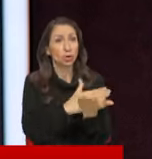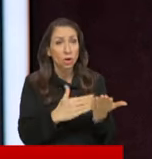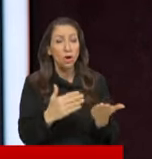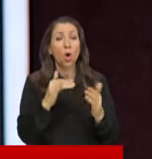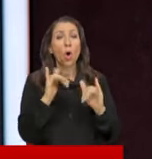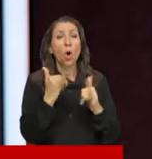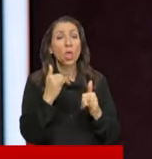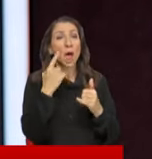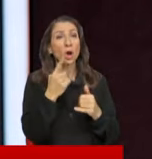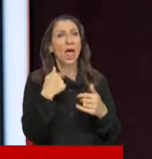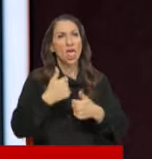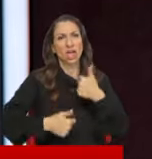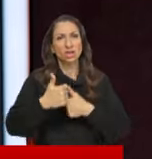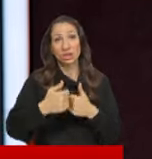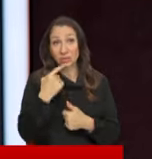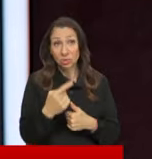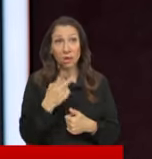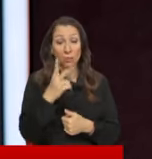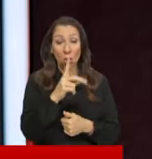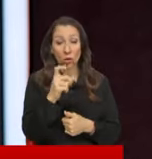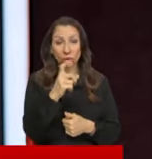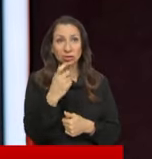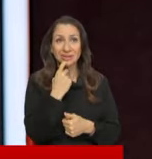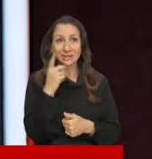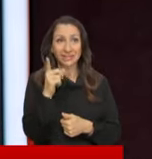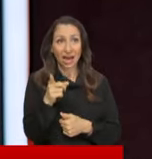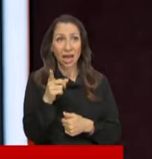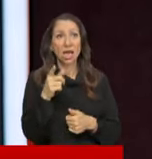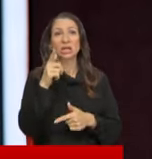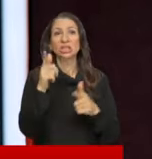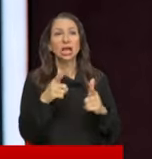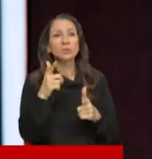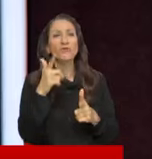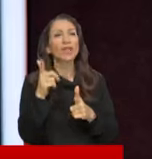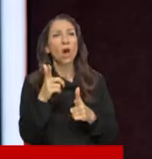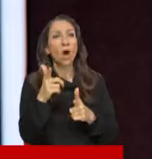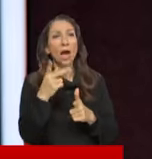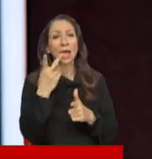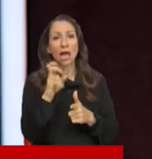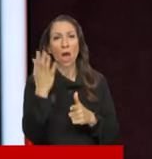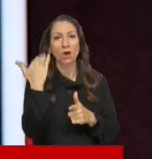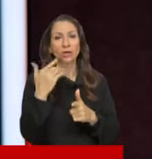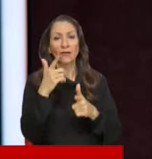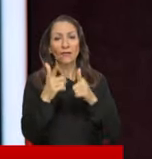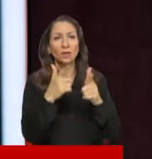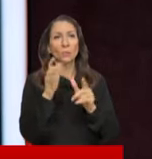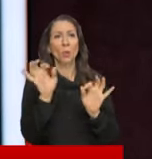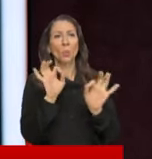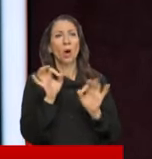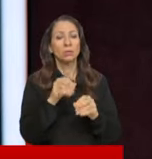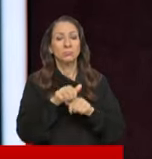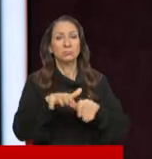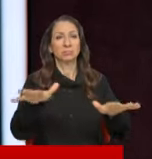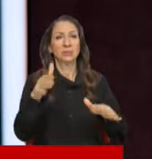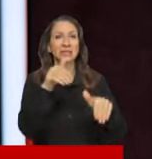kumpaslara karşı yarışacağız demiştim 2019 yılında çekilmiş görüntüler iki ay önce çekilmiş gibi servis edilerek